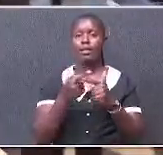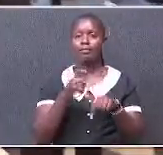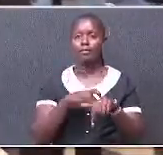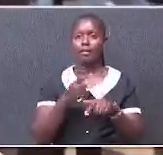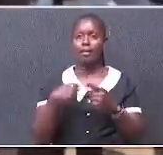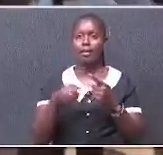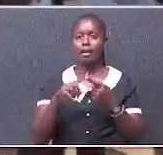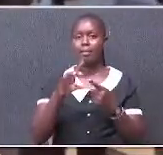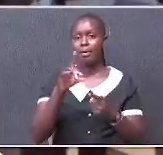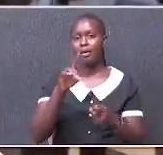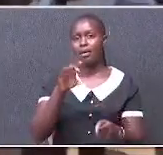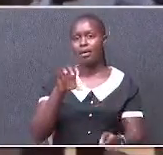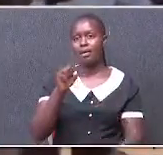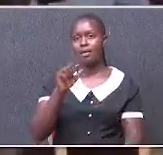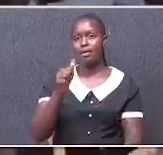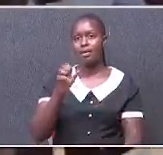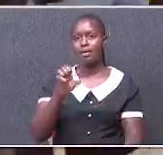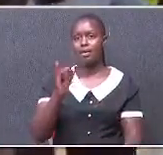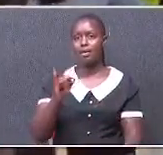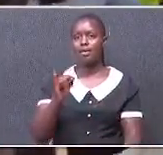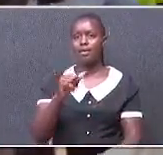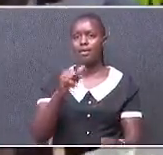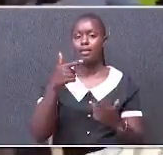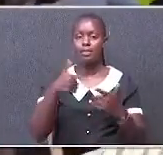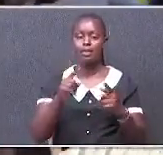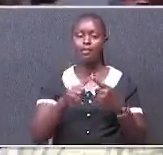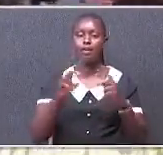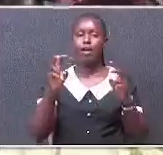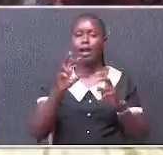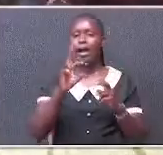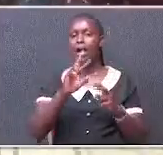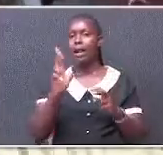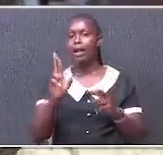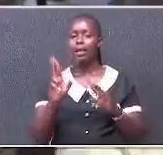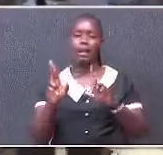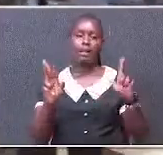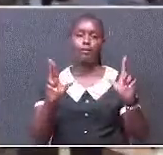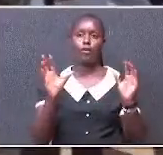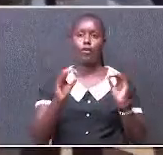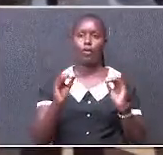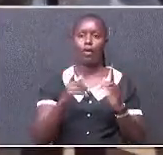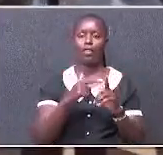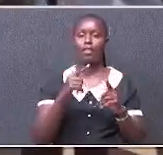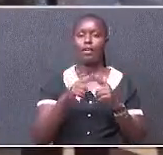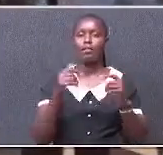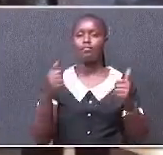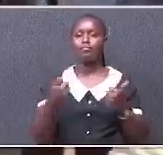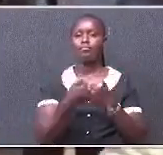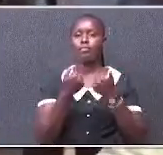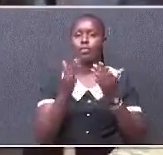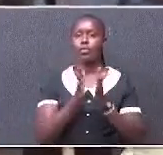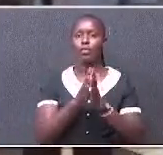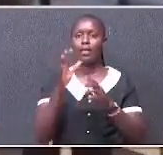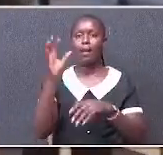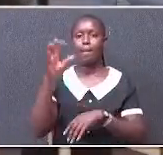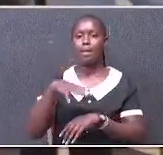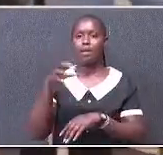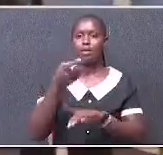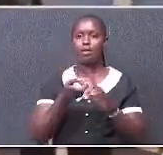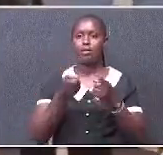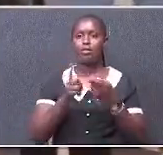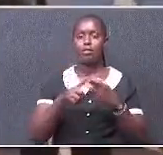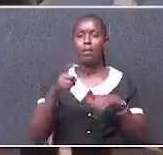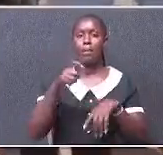Taisei, hakuangalia pande ya right ama left, akapatana na gari ilikuwa inatoka pande ya Embu ikielekea pande ya